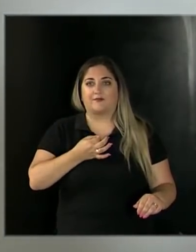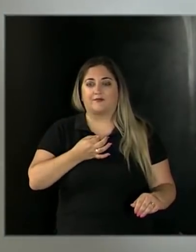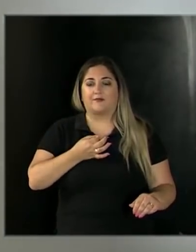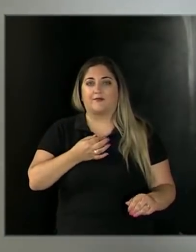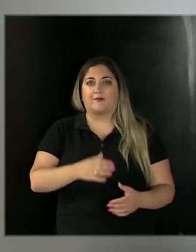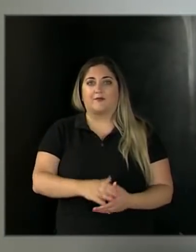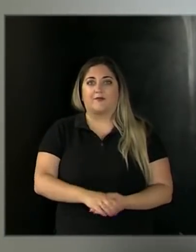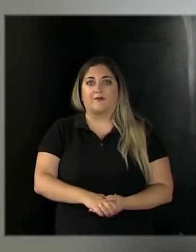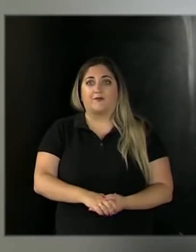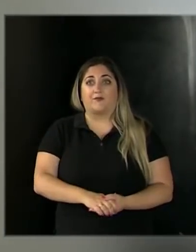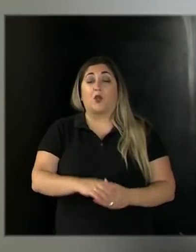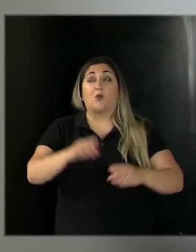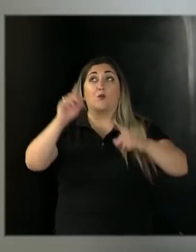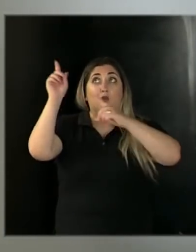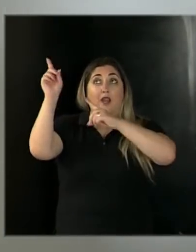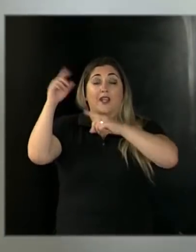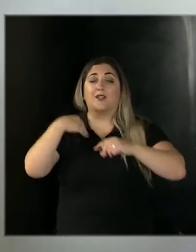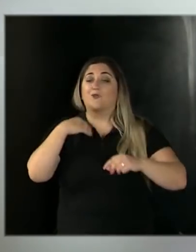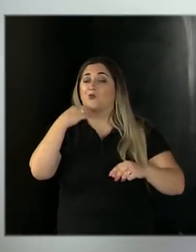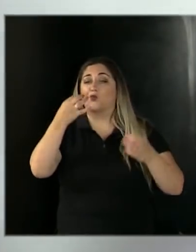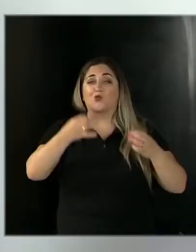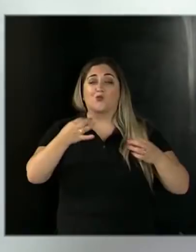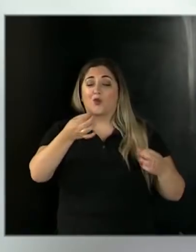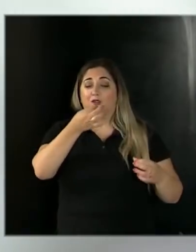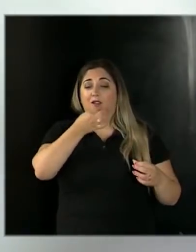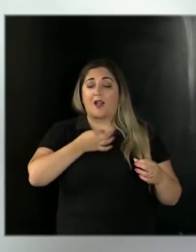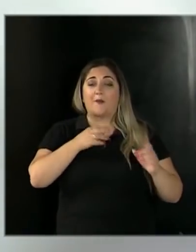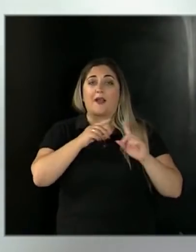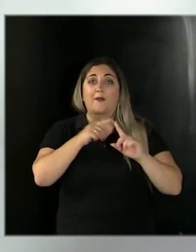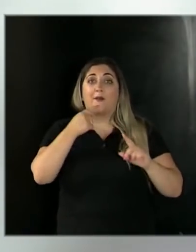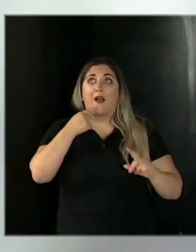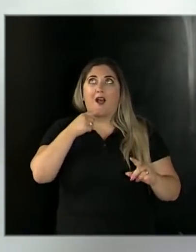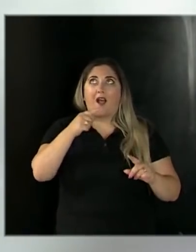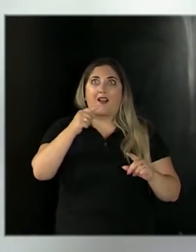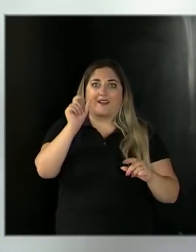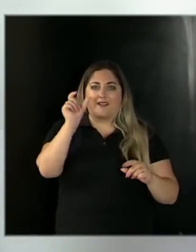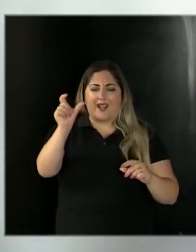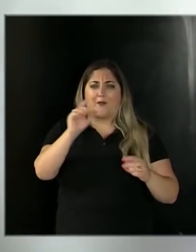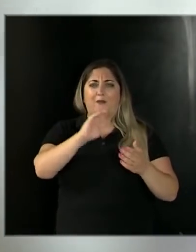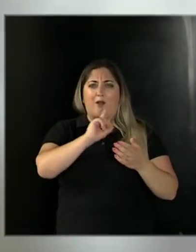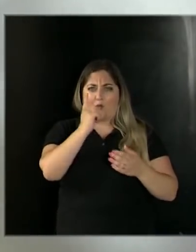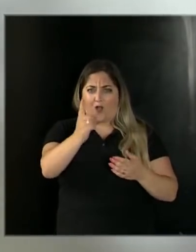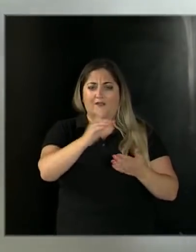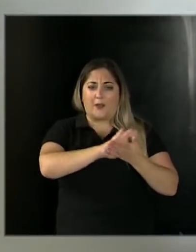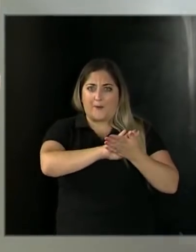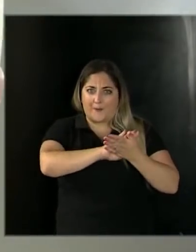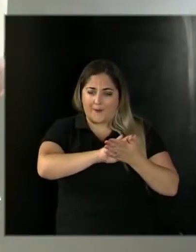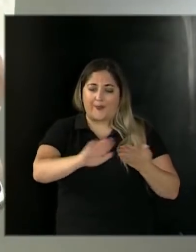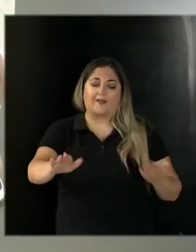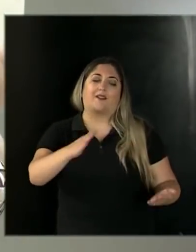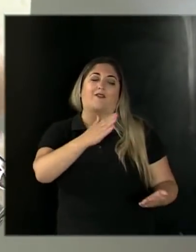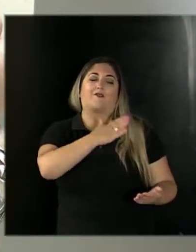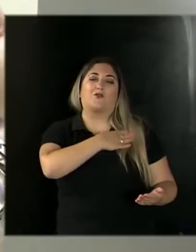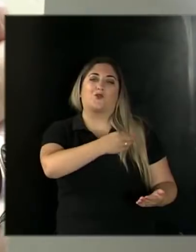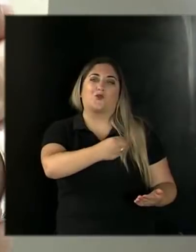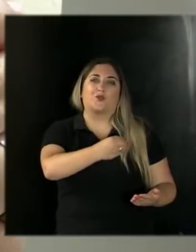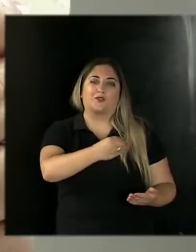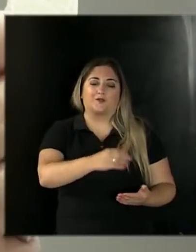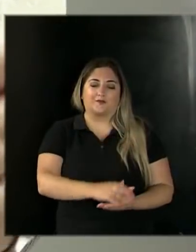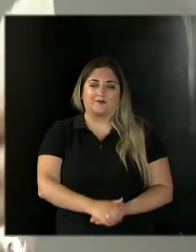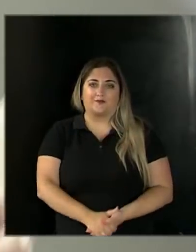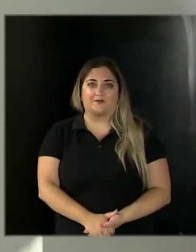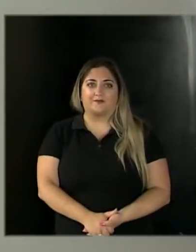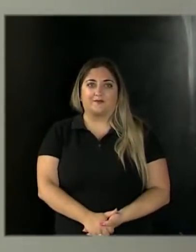għall-ikla tal-ħaruf. Mulej ma jistoqlix li tidħol taħt is-saqaf tiegħi. Iżda ngħid biss kelma waħda